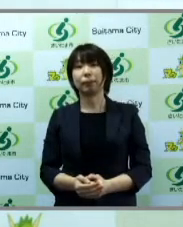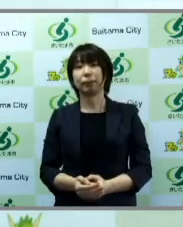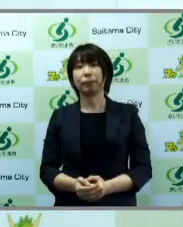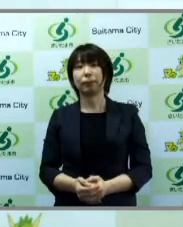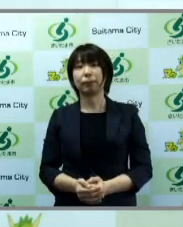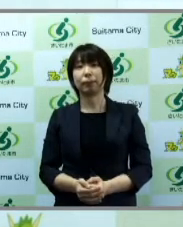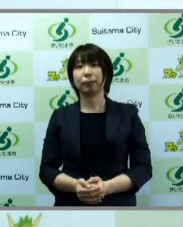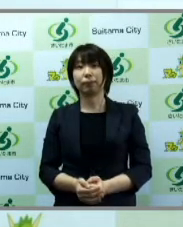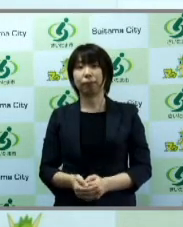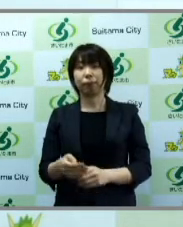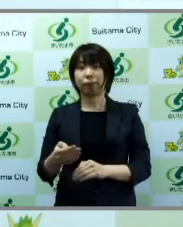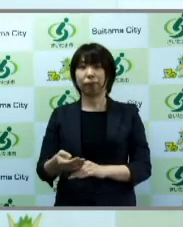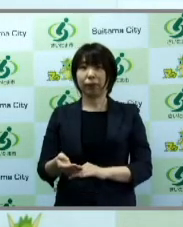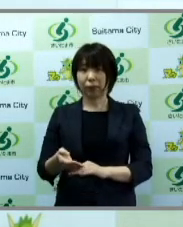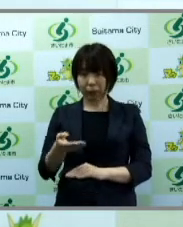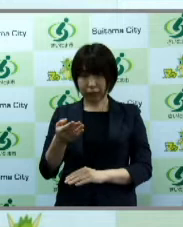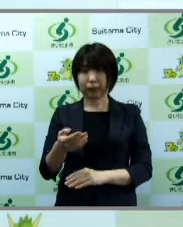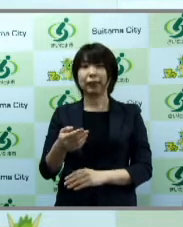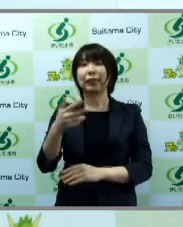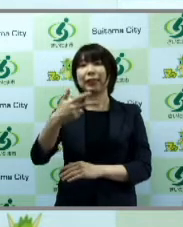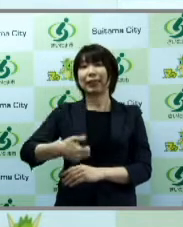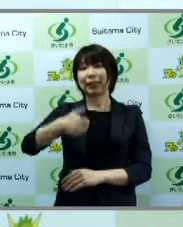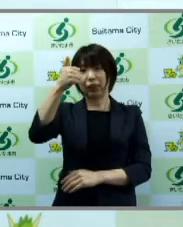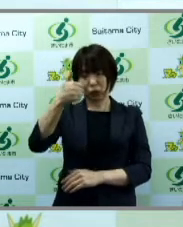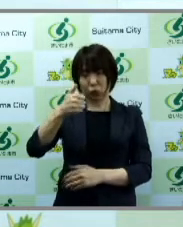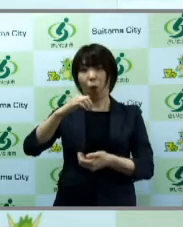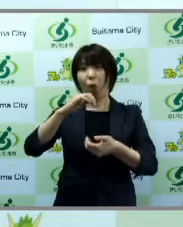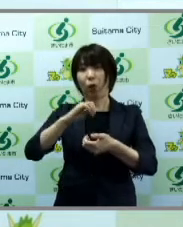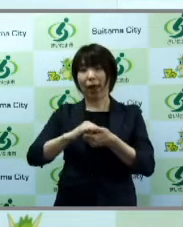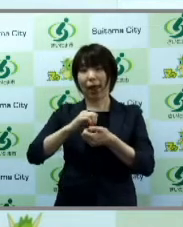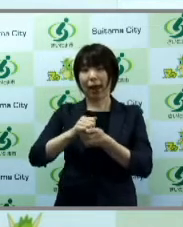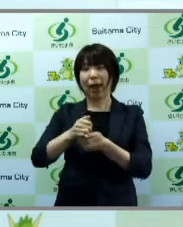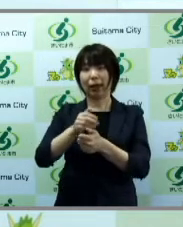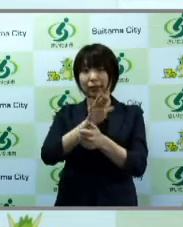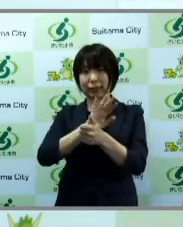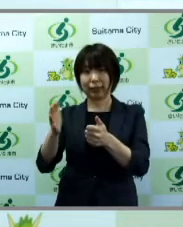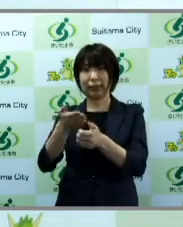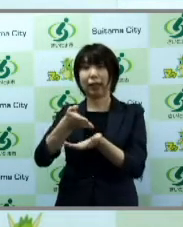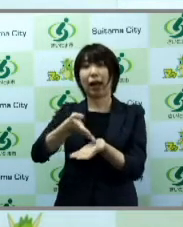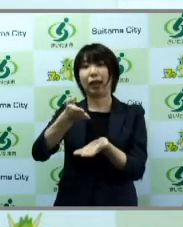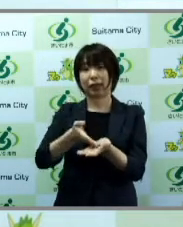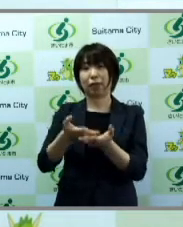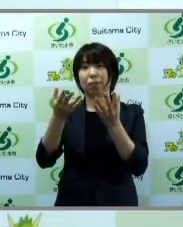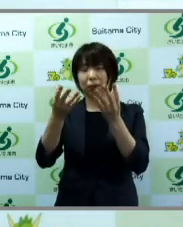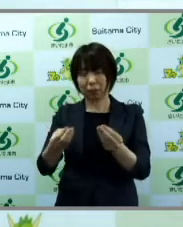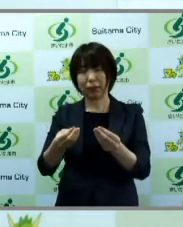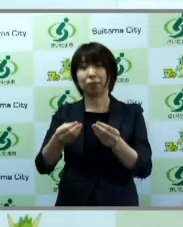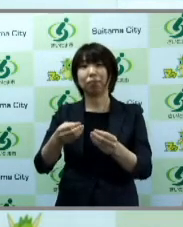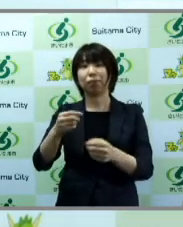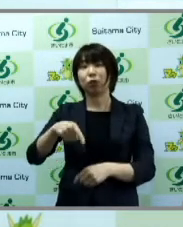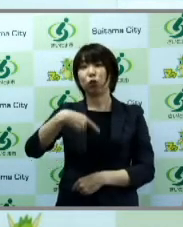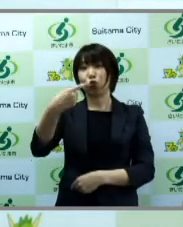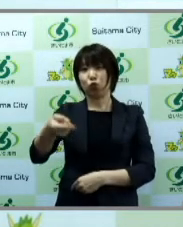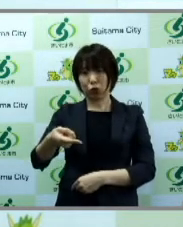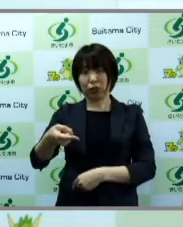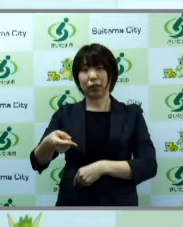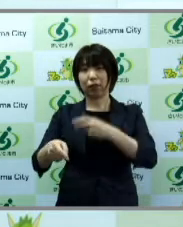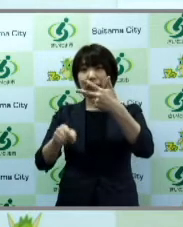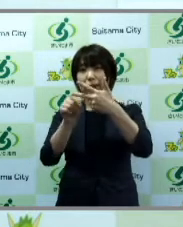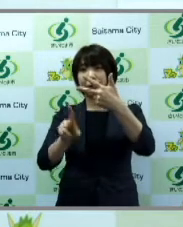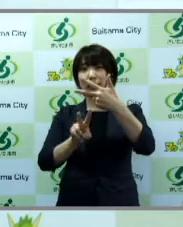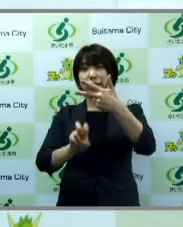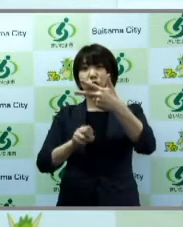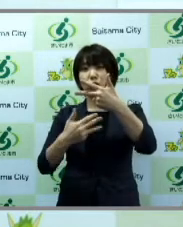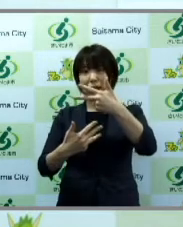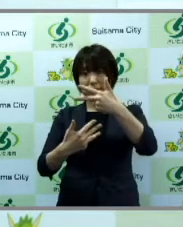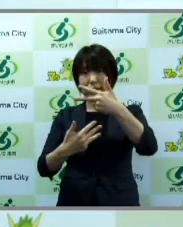以上をもちまして市長定例記者会見を終了とさせていただきます。 なお次回の開催は7月28